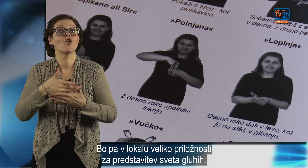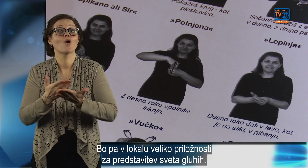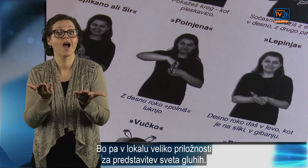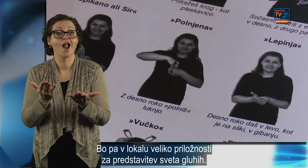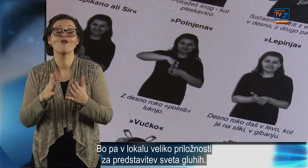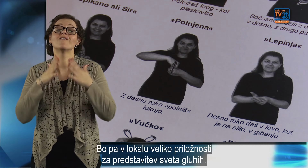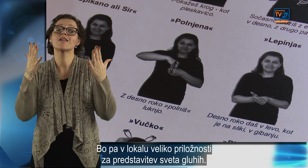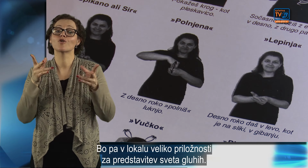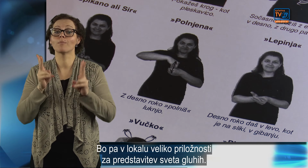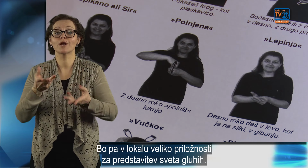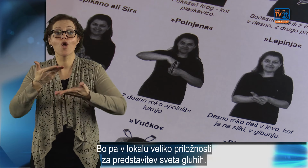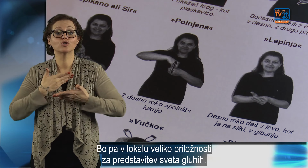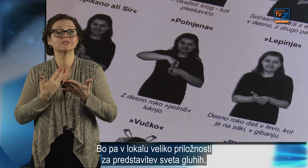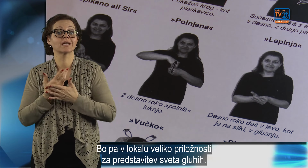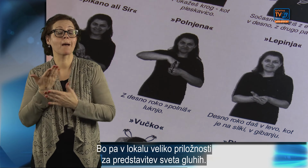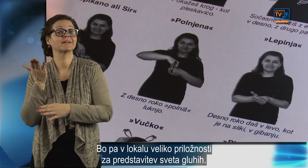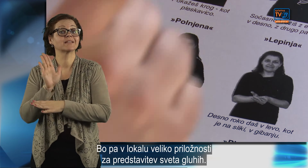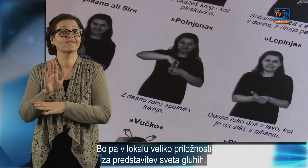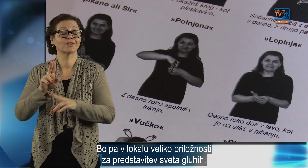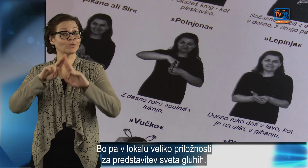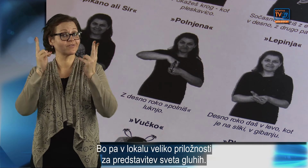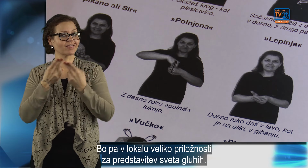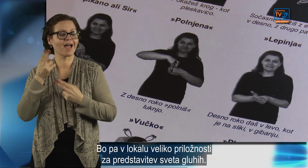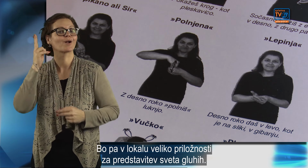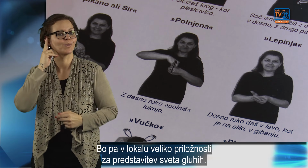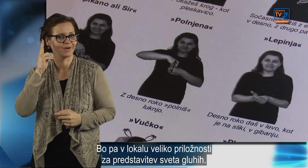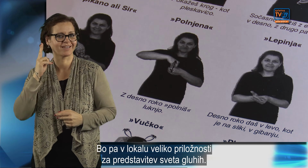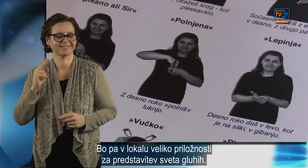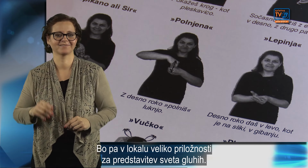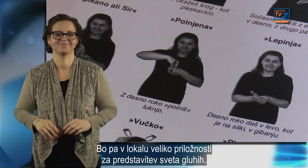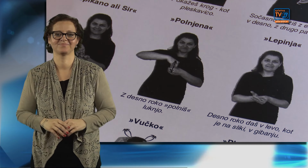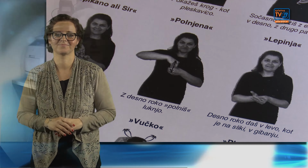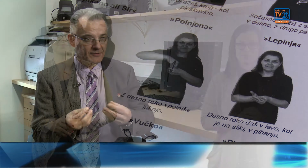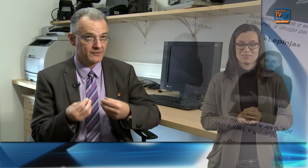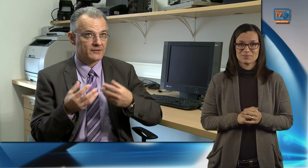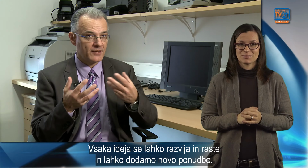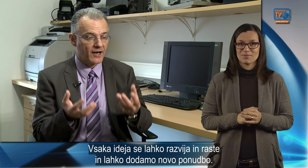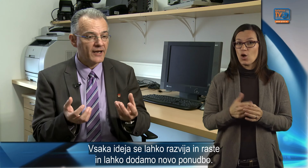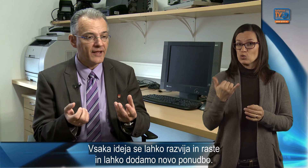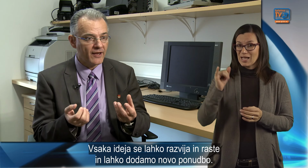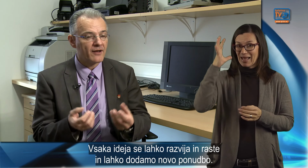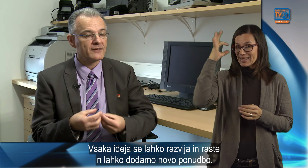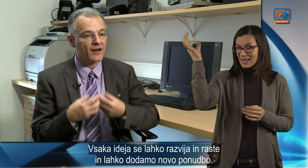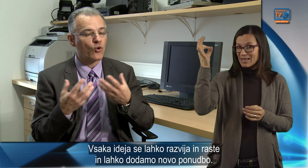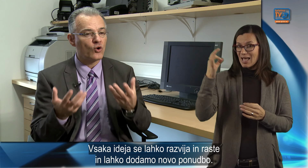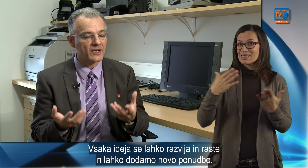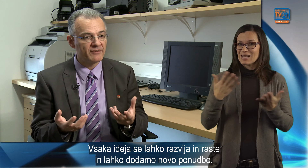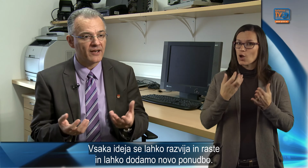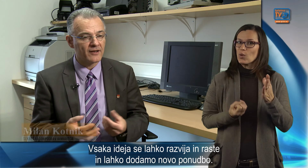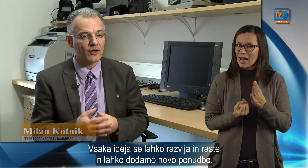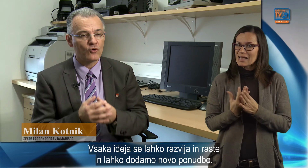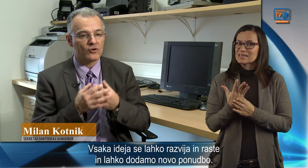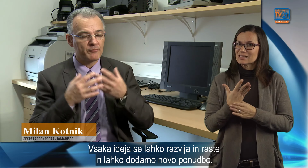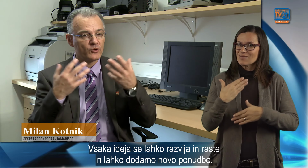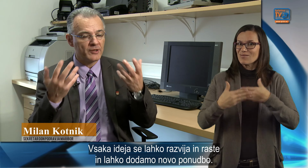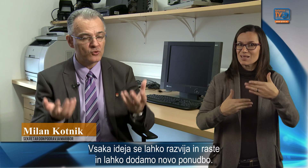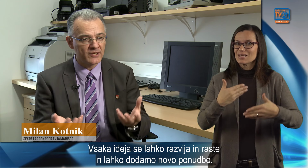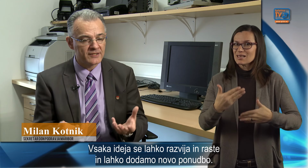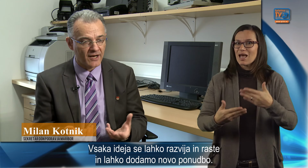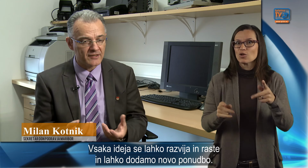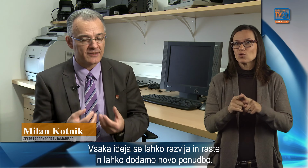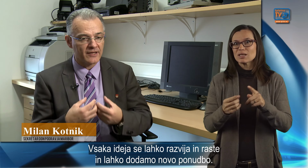Bo pa v lokalu veliko priložnosti za predstavitev sveta gluhih. Vsaka ideja se lahko razvija, lahko